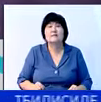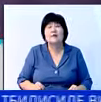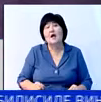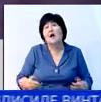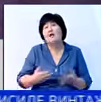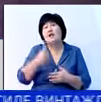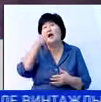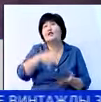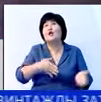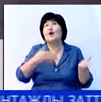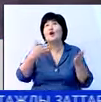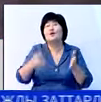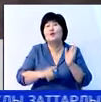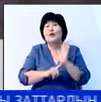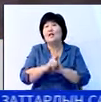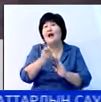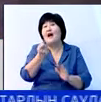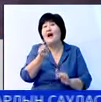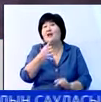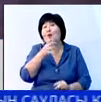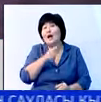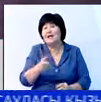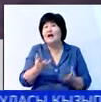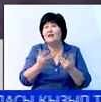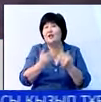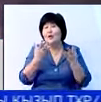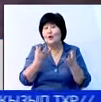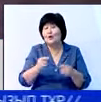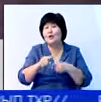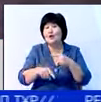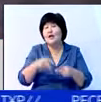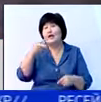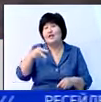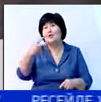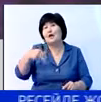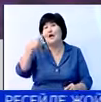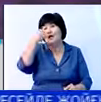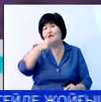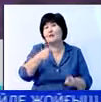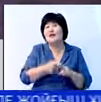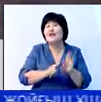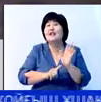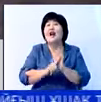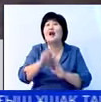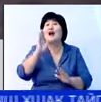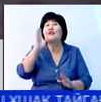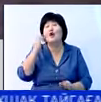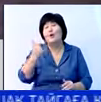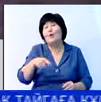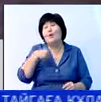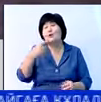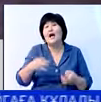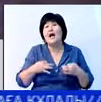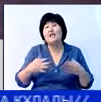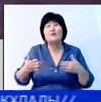Жаңа жылдың төрімізге ұзуына аз ғана уақыт қалды. Санаулы күндерден соң 2020 жылға да қадам басамыз. Осынау айтулы